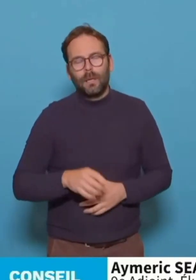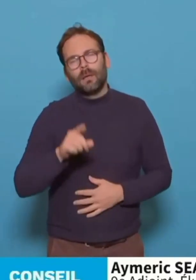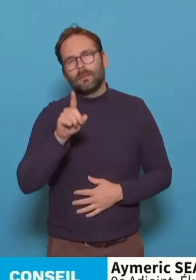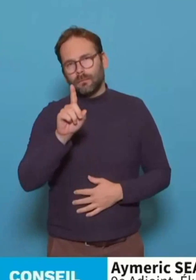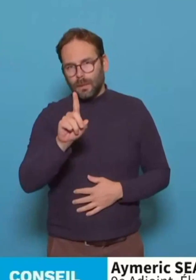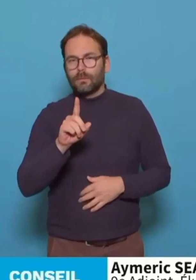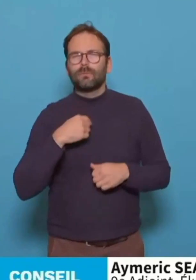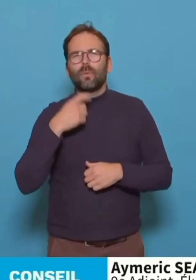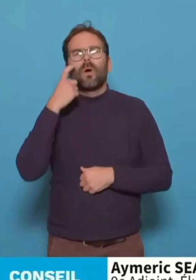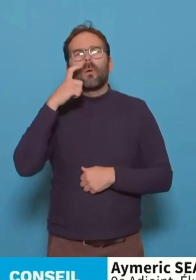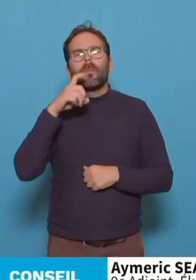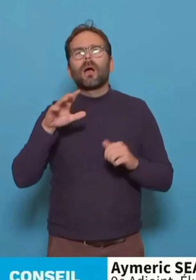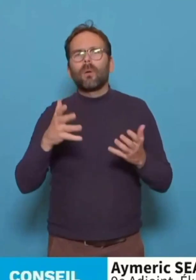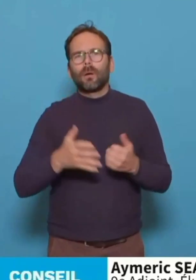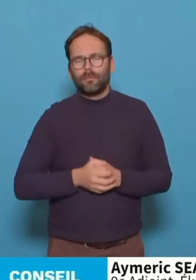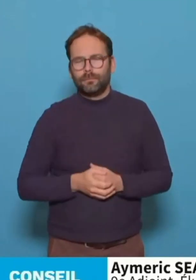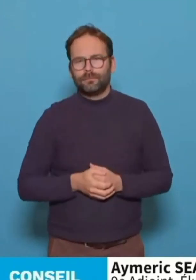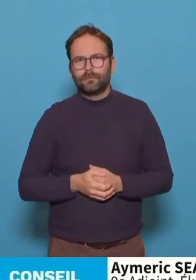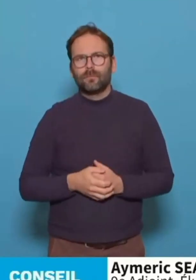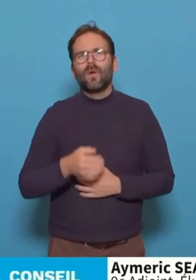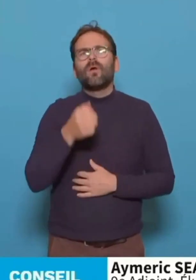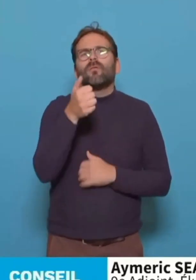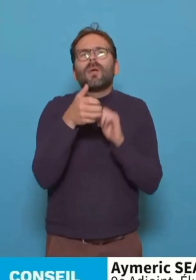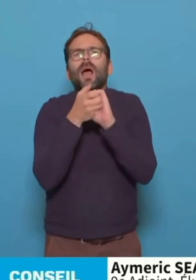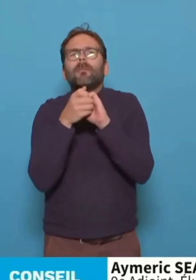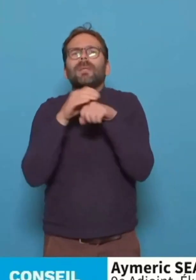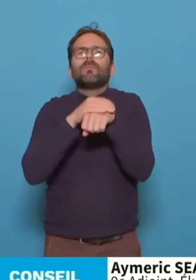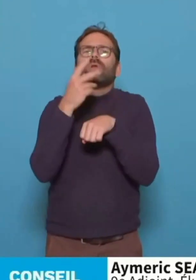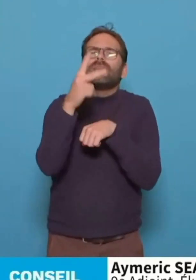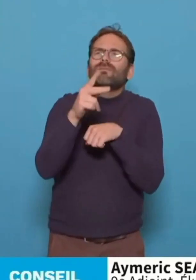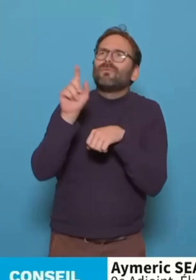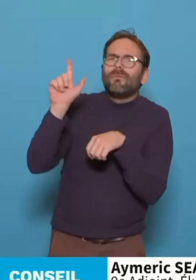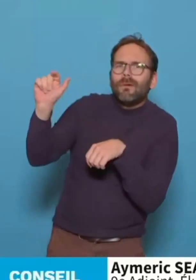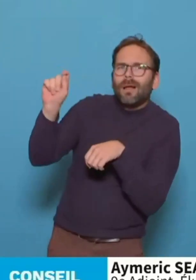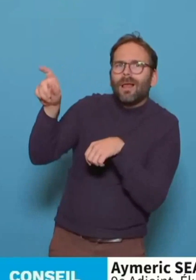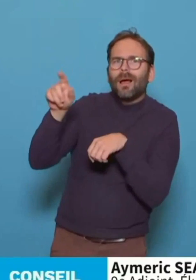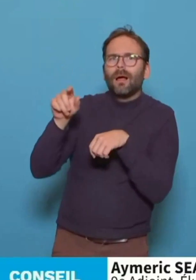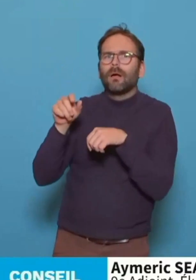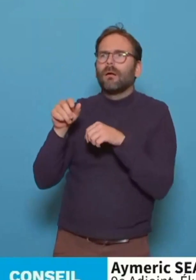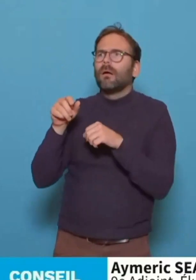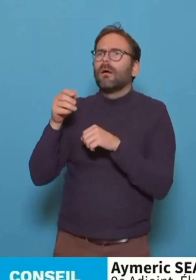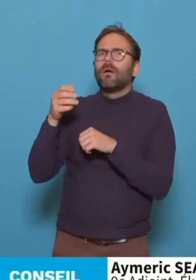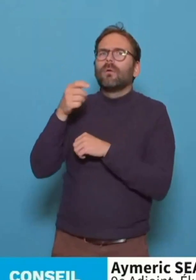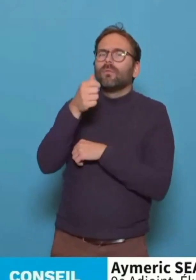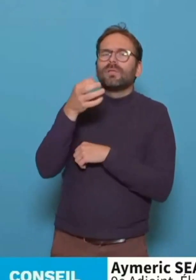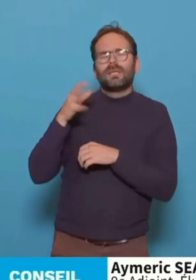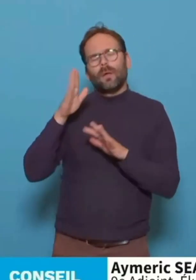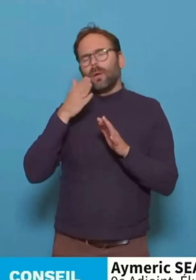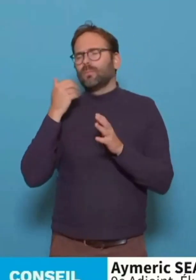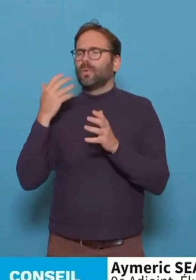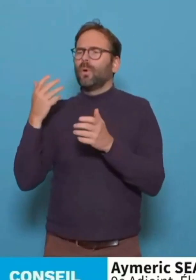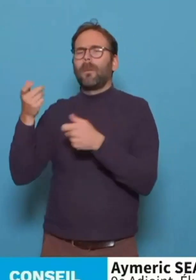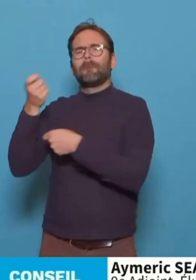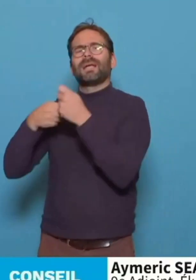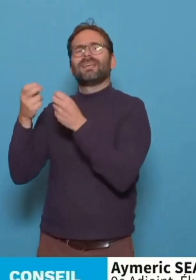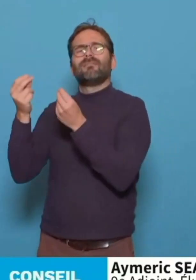que nous constatons, c'est que vos amis politiques, en prétendant, laissant le marché choisir, ce que je